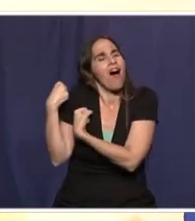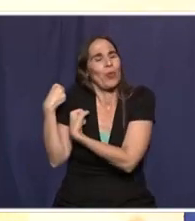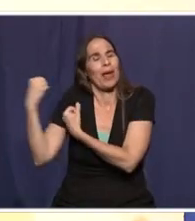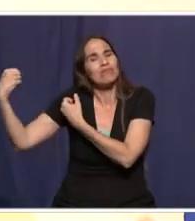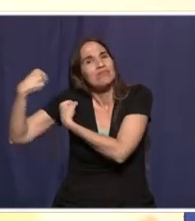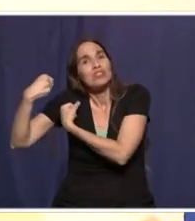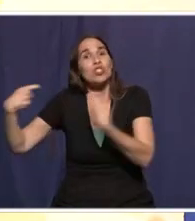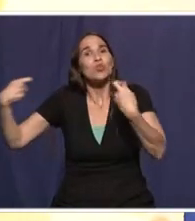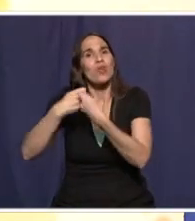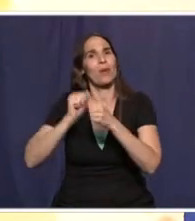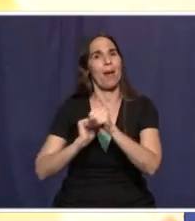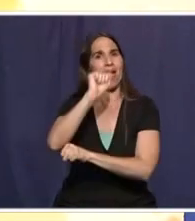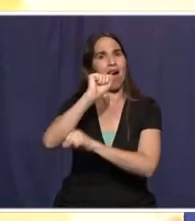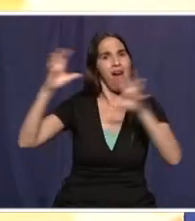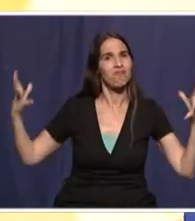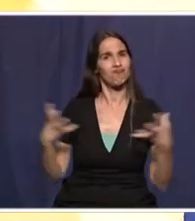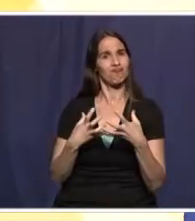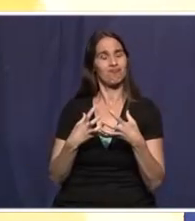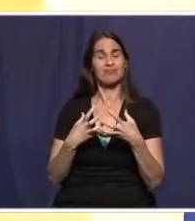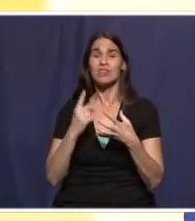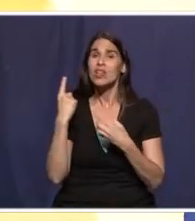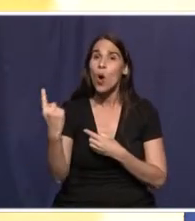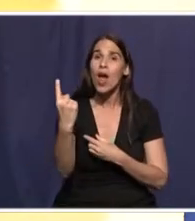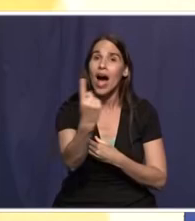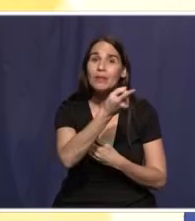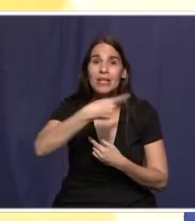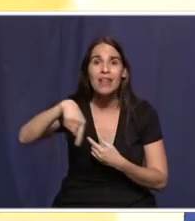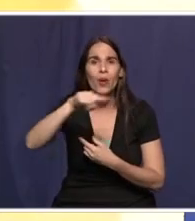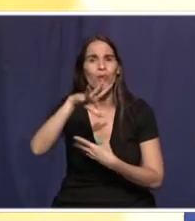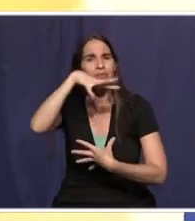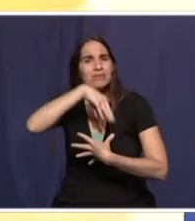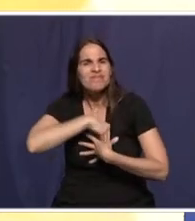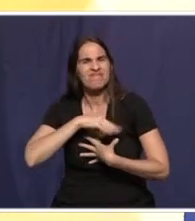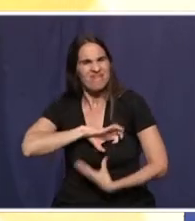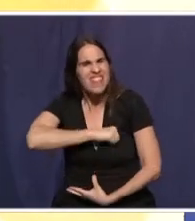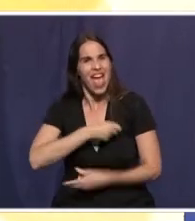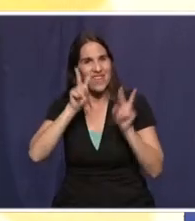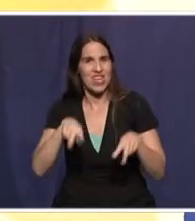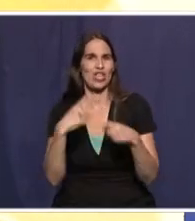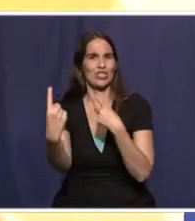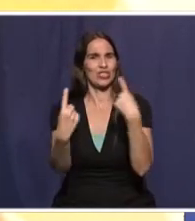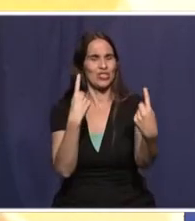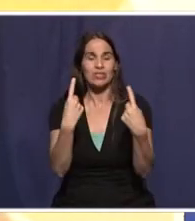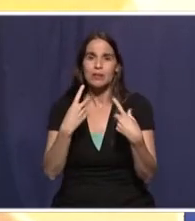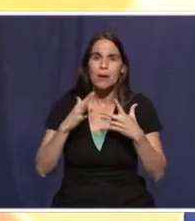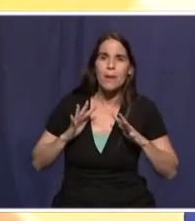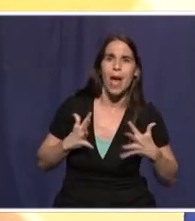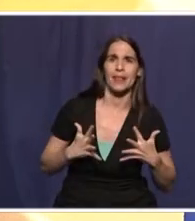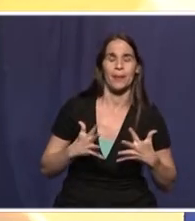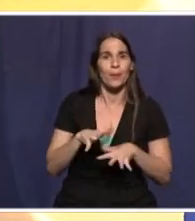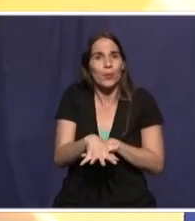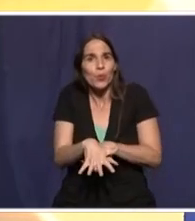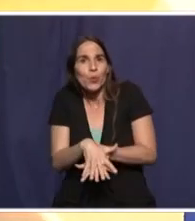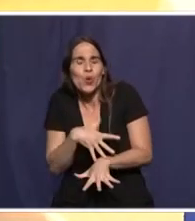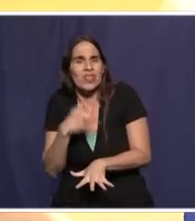שותפים למחאה. כל אחד, כל אחד מאיתנו, נושא הערב את כאובו הפרטי, את הפחדים, את התחושות,